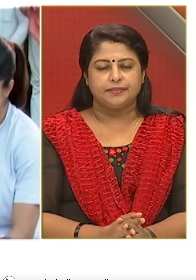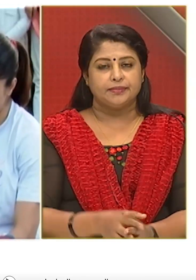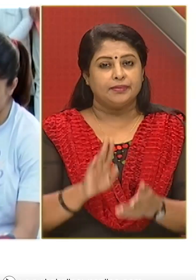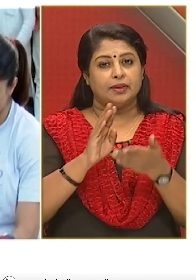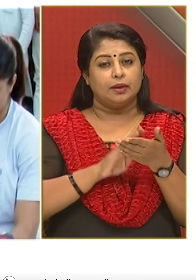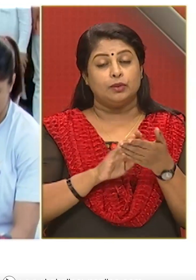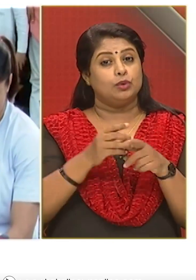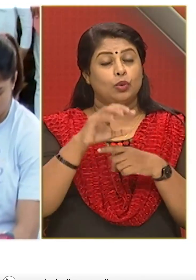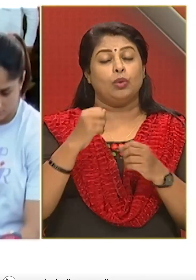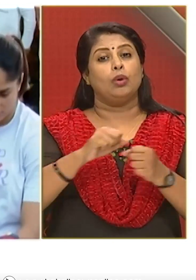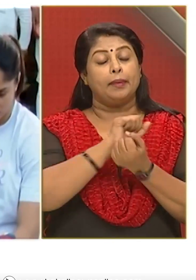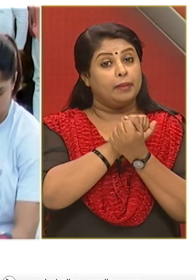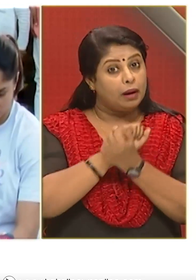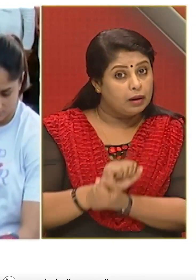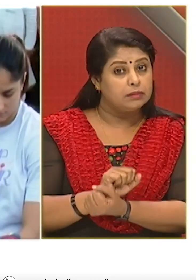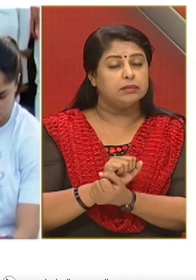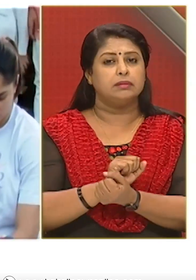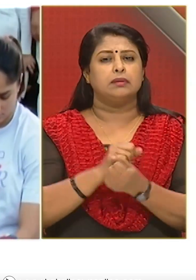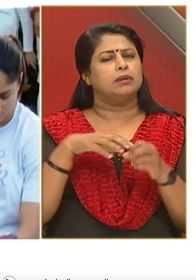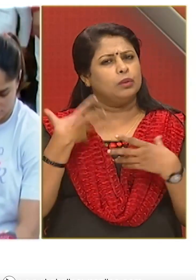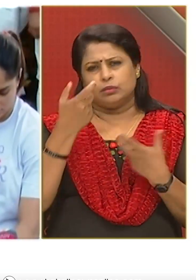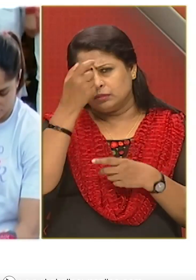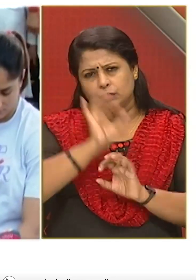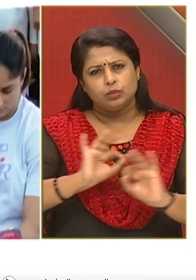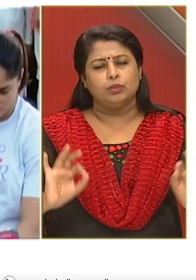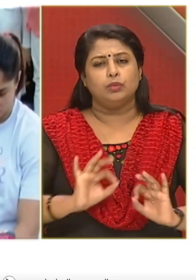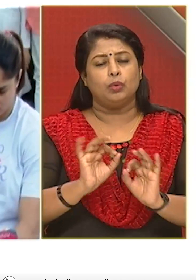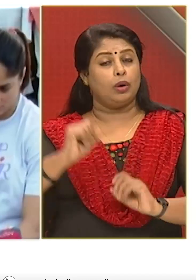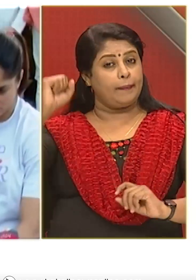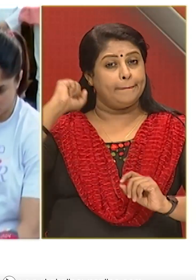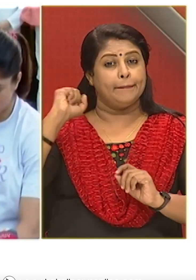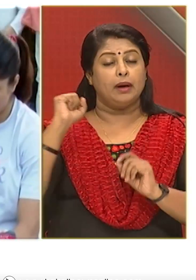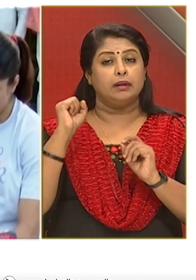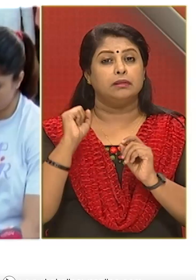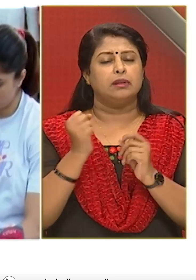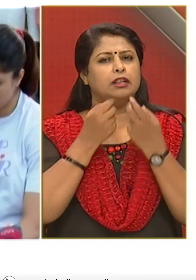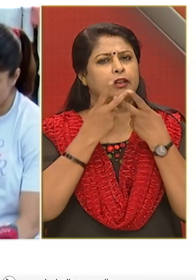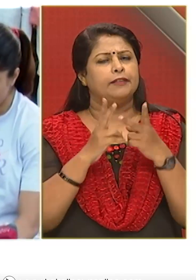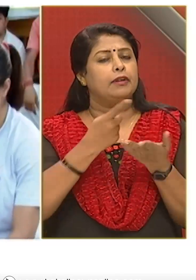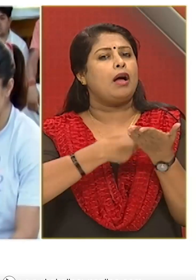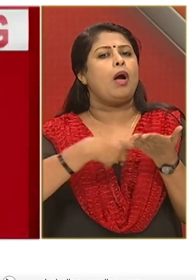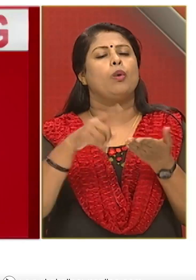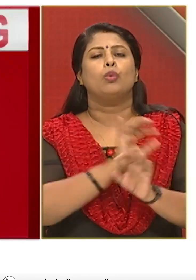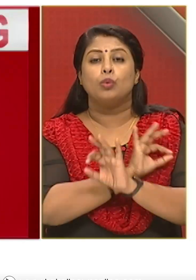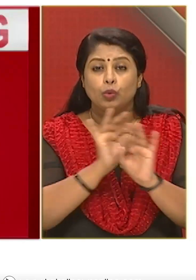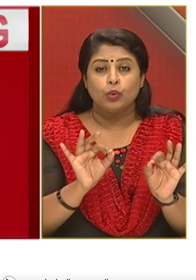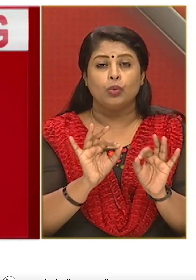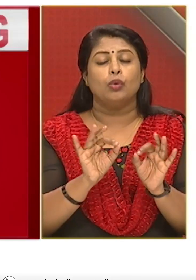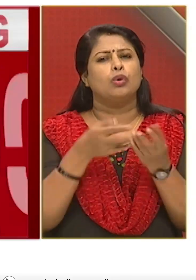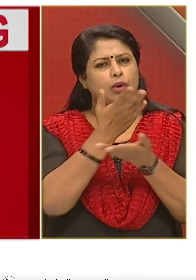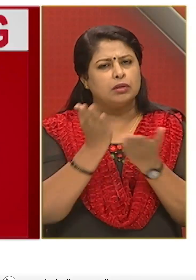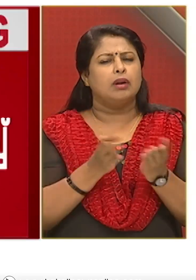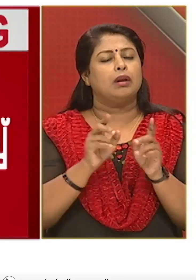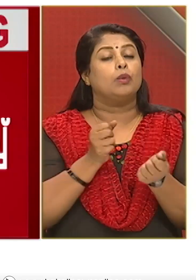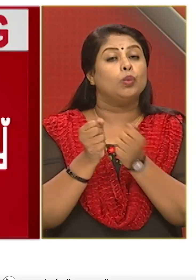അറസ്റ്റ് വരിക്കാൻ തയ്യാറാണെന്നുള്ളതും ഒപ്പം തന്നെ മാർച്ചിന് ഇതുവരെ പോലീസ് അനുമതി ലഭിച്ചിട്ടില്ല എന്നുള്ള കാര്യങ്ങളും ഇപ്പൊ ഗുസ്തി